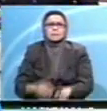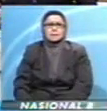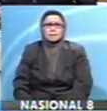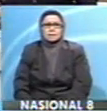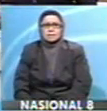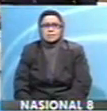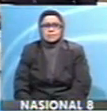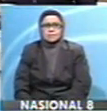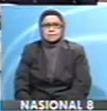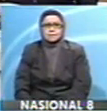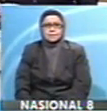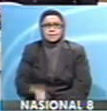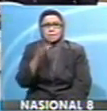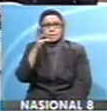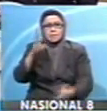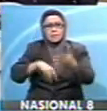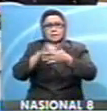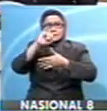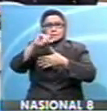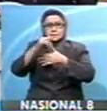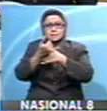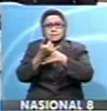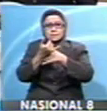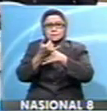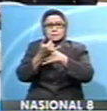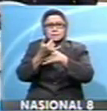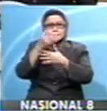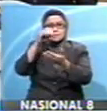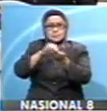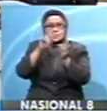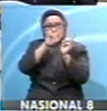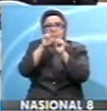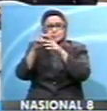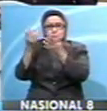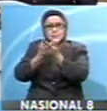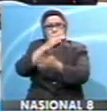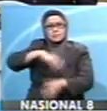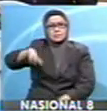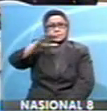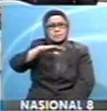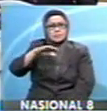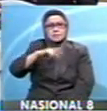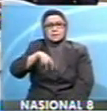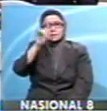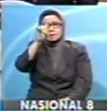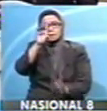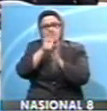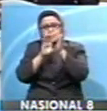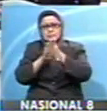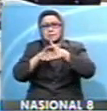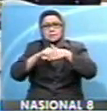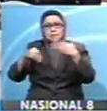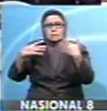strategik 16 projek pembangunan di kawasan Kampung baharu dengan nilai pembangunan kasar gdv bernilai rm1 bilion telah